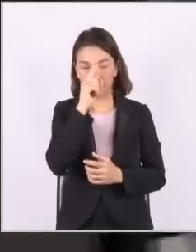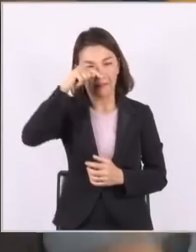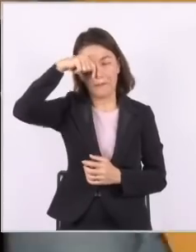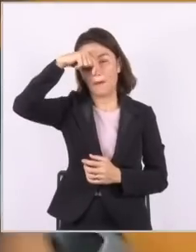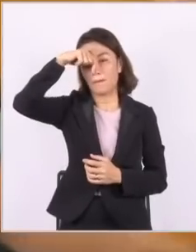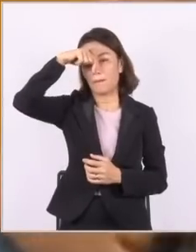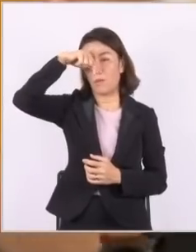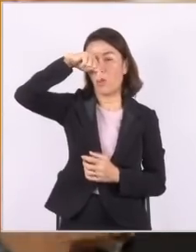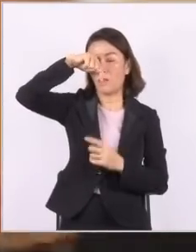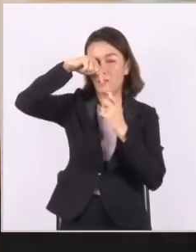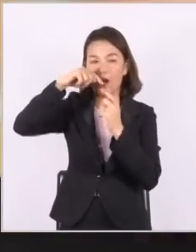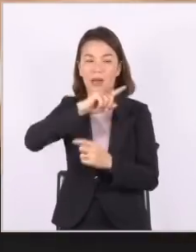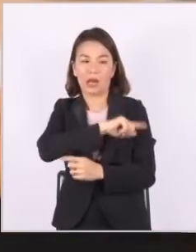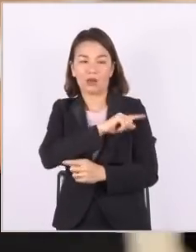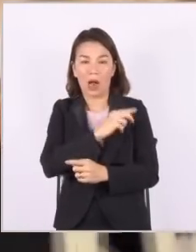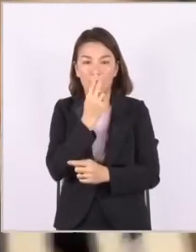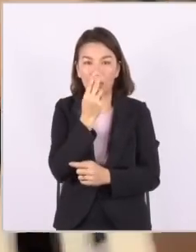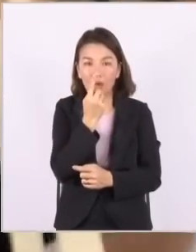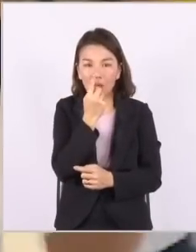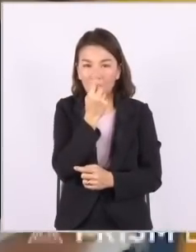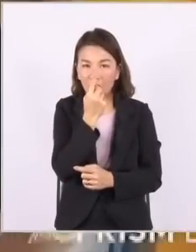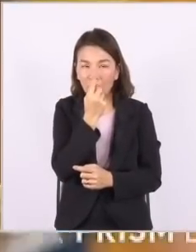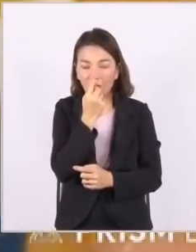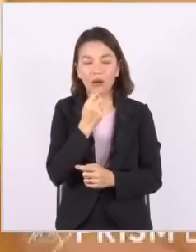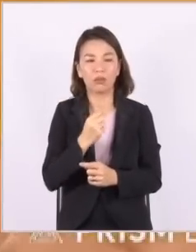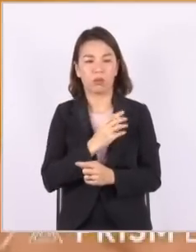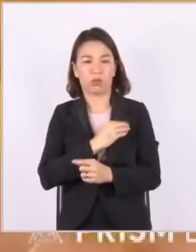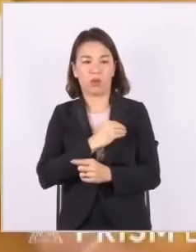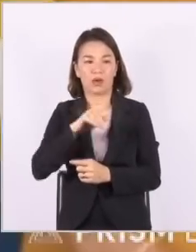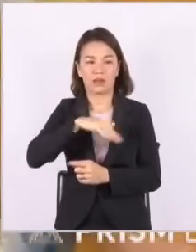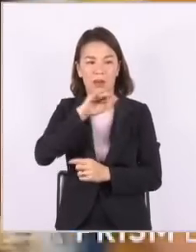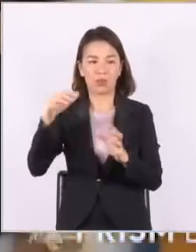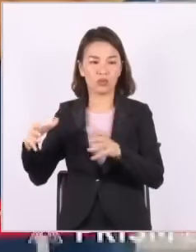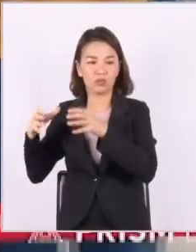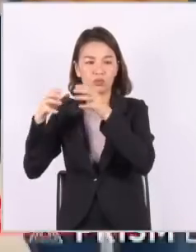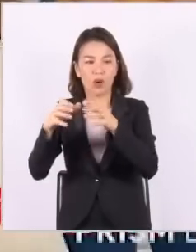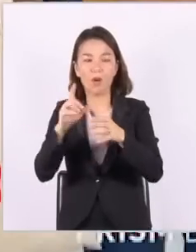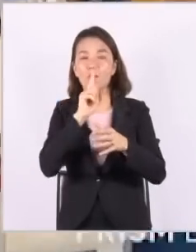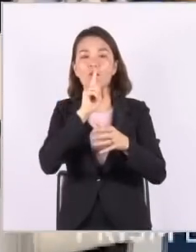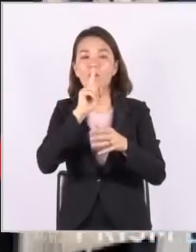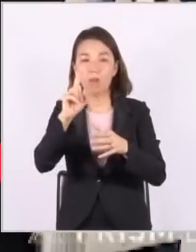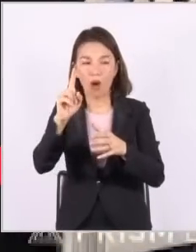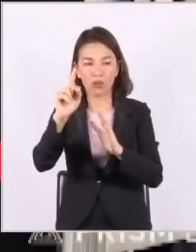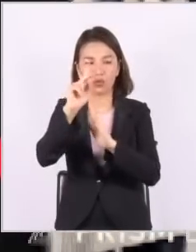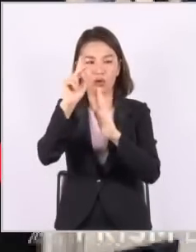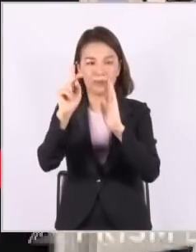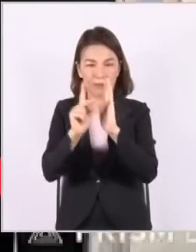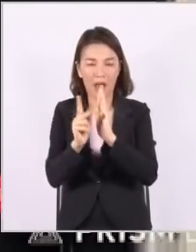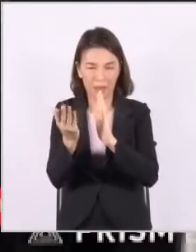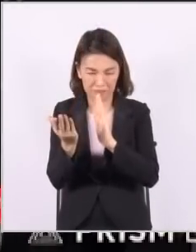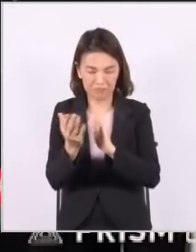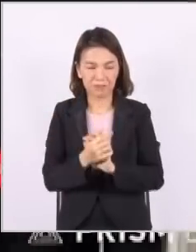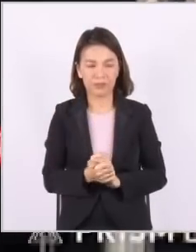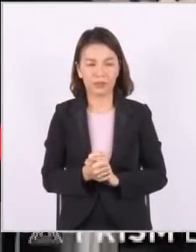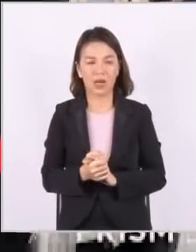นมันโผล่มาตกใจกลัวสิครับแบบนี้ใช่ก็เลยมารวมตัวกันมาร้องเรียนกับทนายโป้งทนายโป้งก็เอาก็รับเป็นธุระจัด